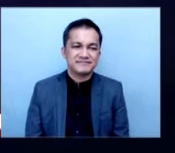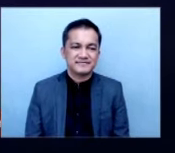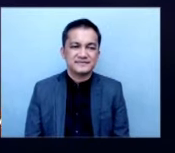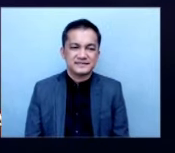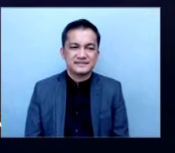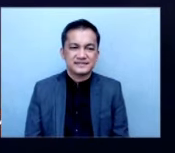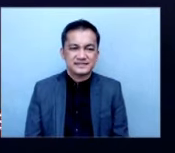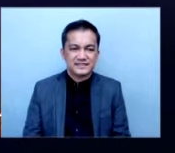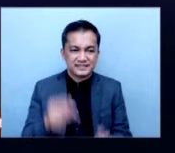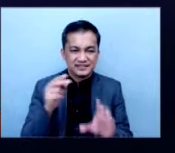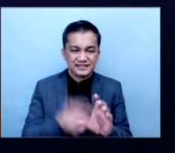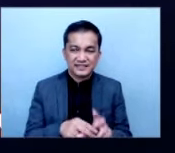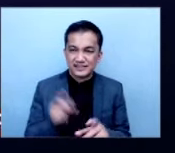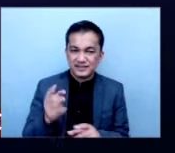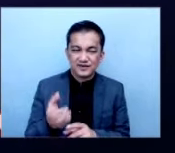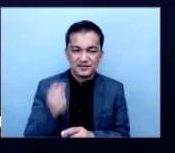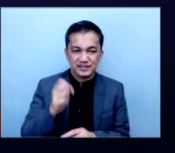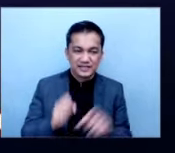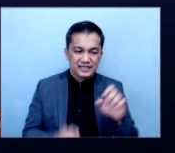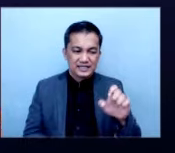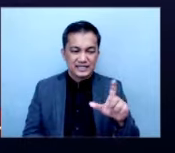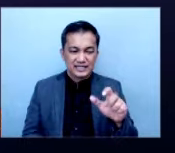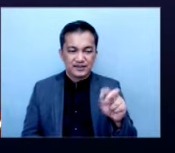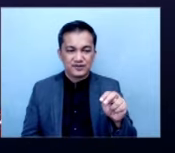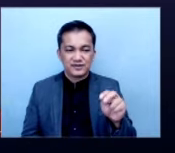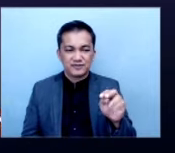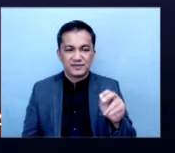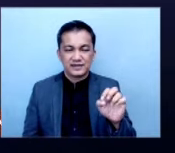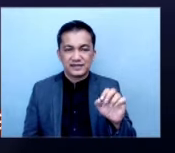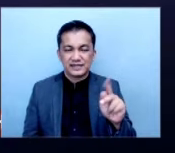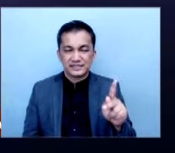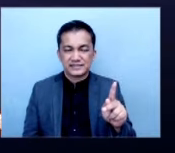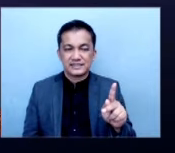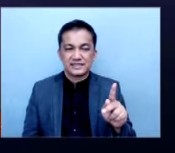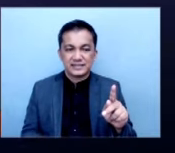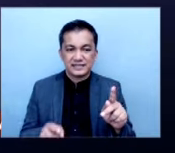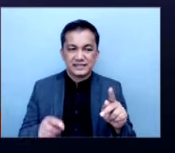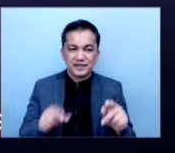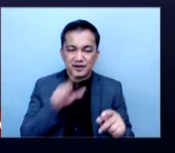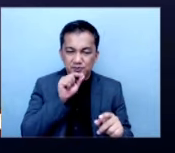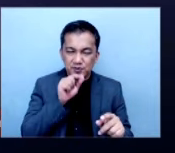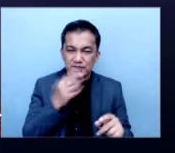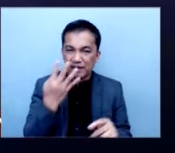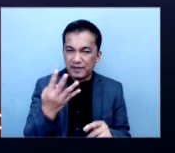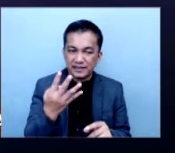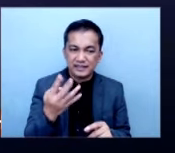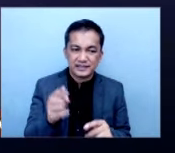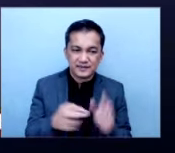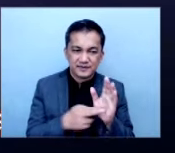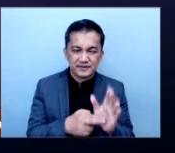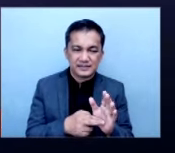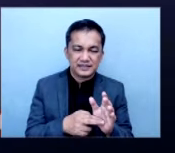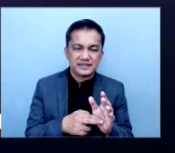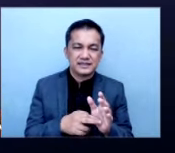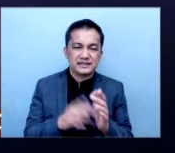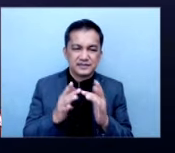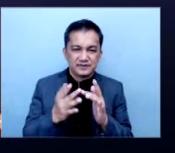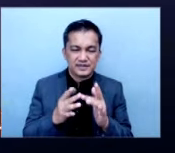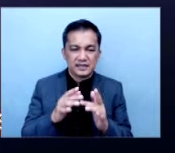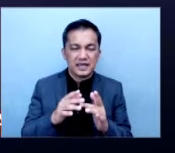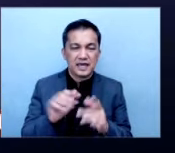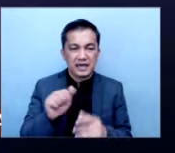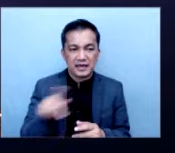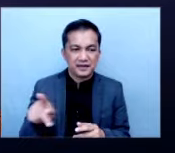diyan si Ex owner Elon Musk nag-post siya ng apat na penguin na nagre-represent sa mga social media platform ang